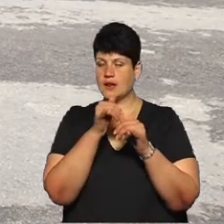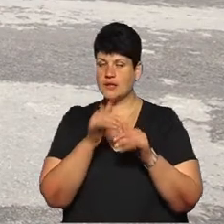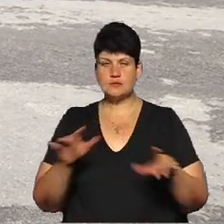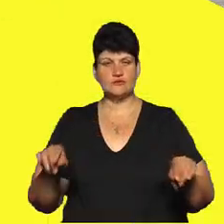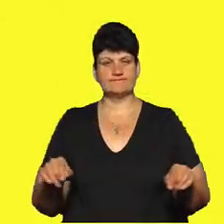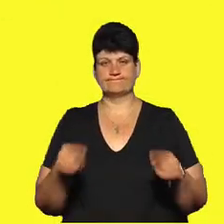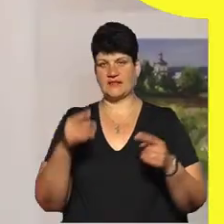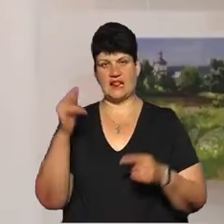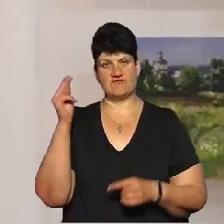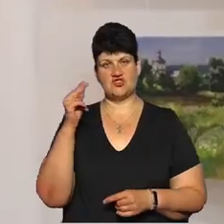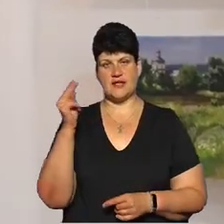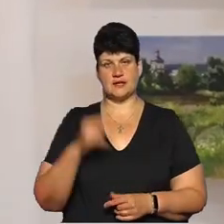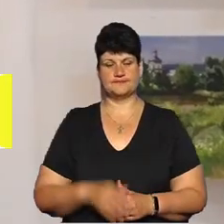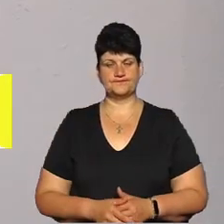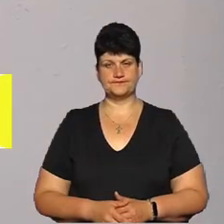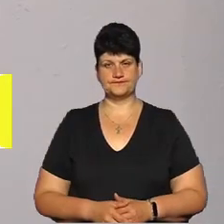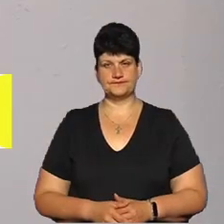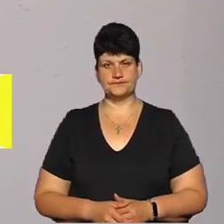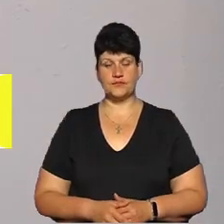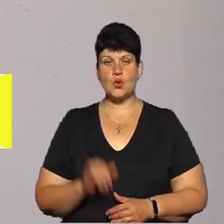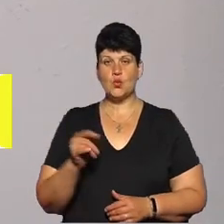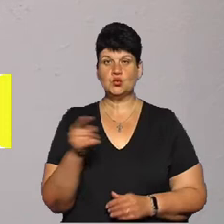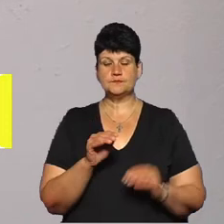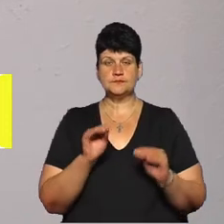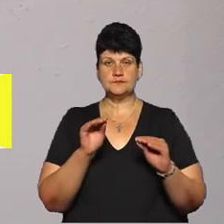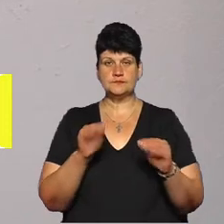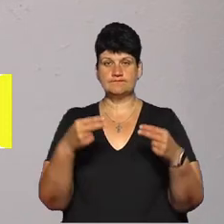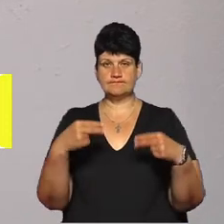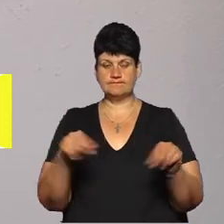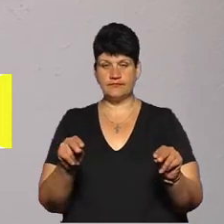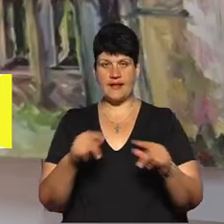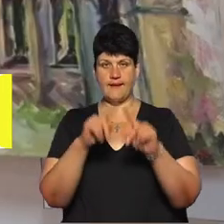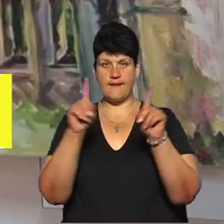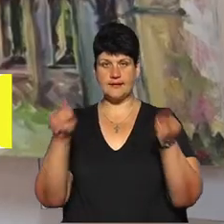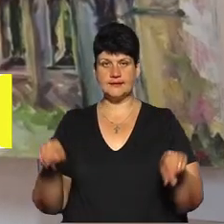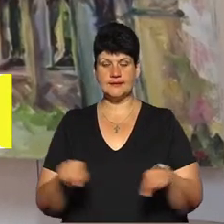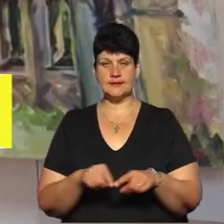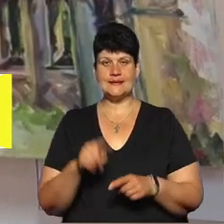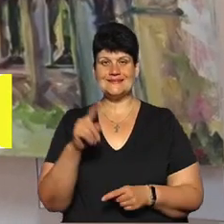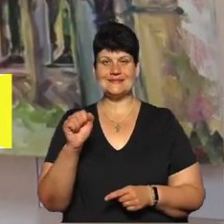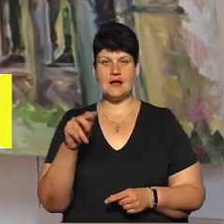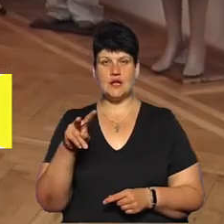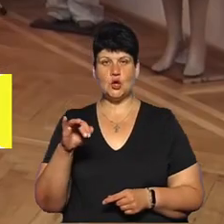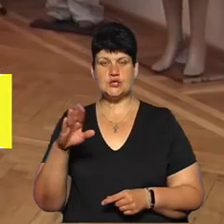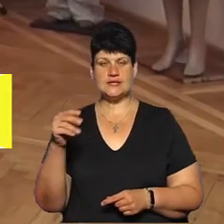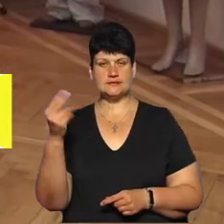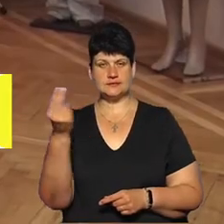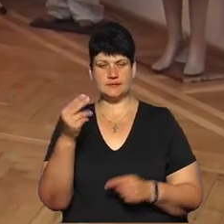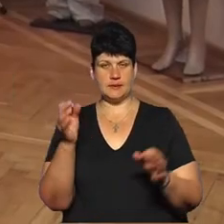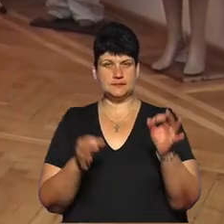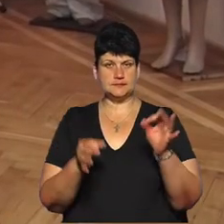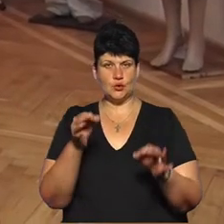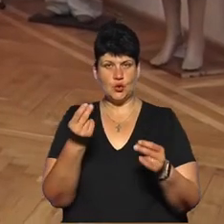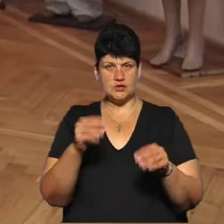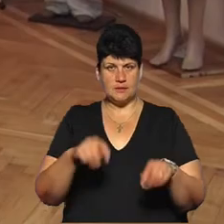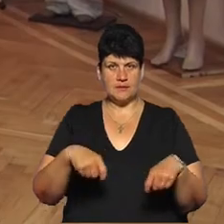навчання? У Тернополі виставили на аукціон картини із залозецькими пейзажами. Гроші передадуть на Збройні сили